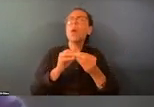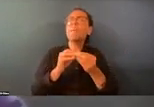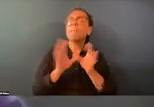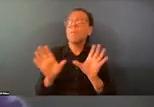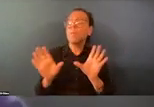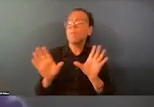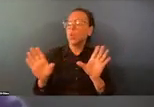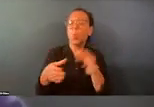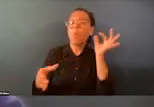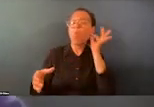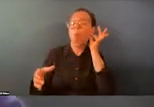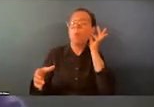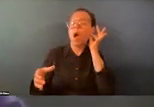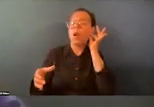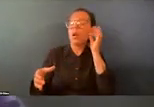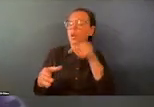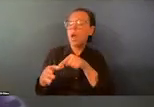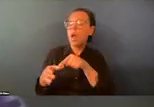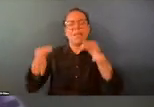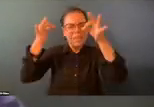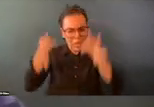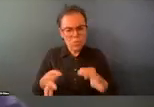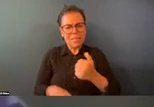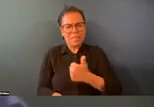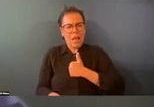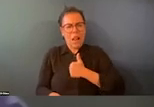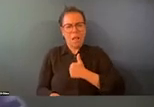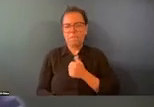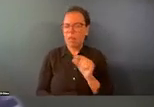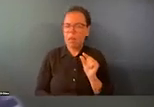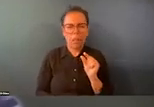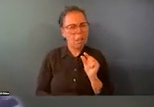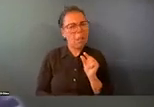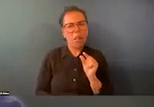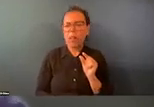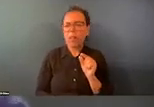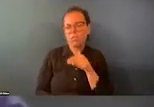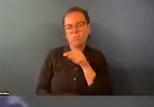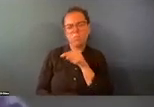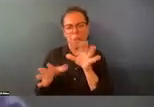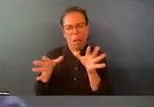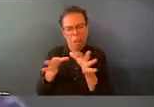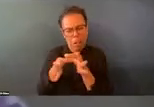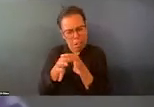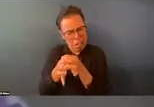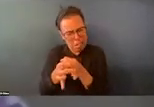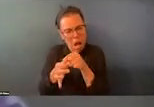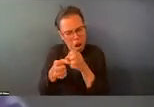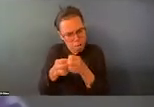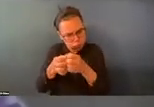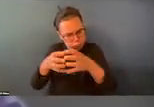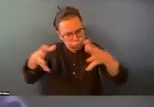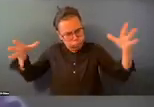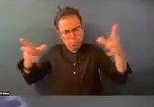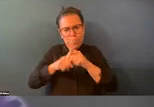можно обеспечить учет потребностей женщин при принятии решений, да? Вот. Как, так и в процессе мероприятия по